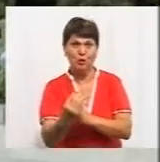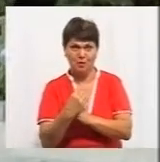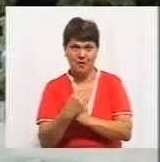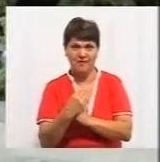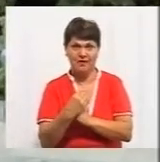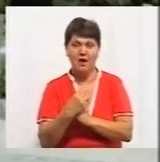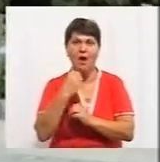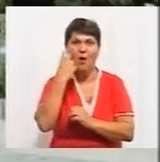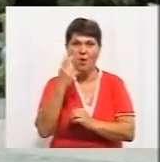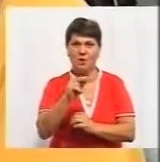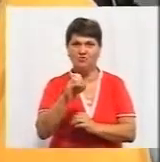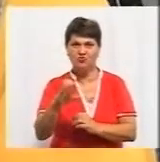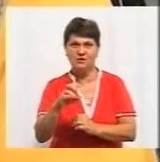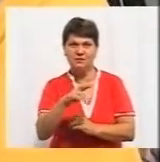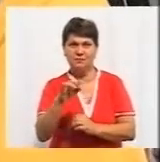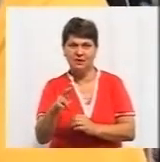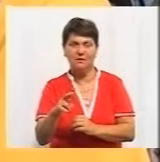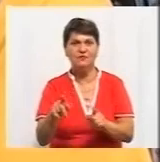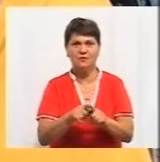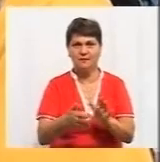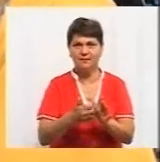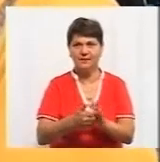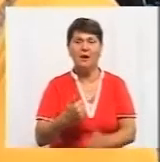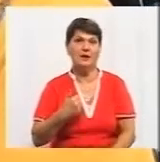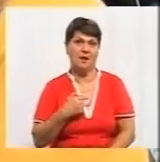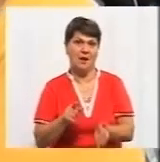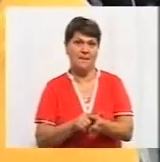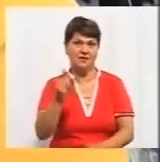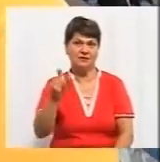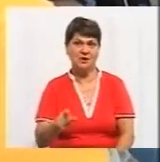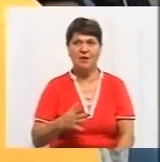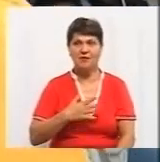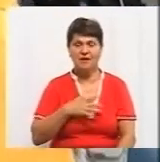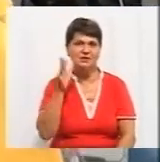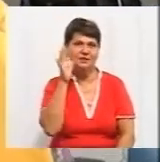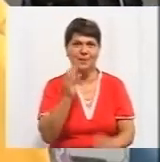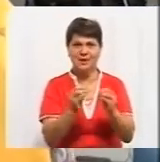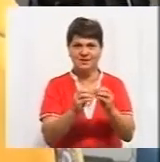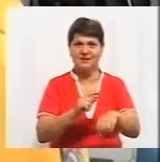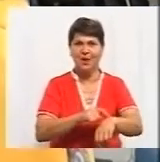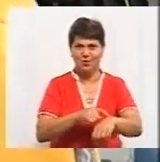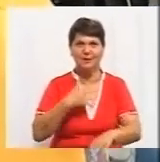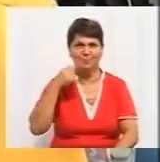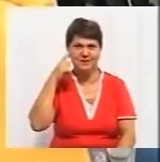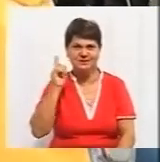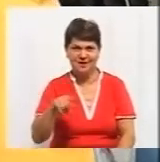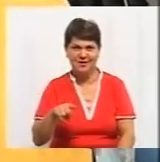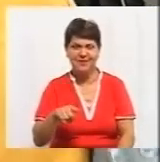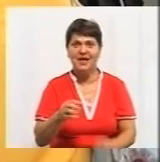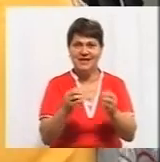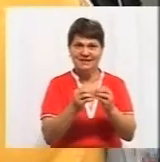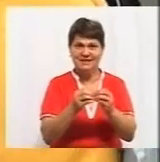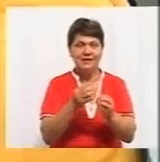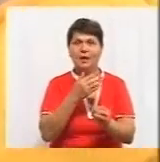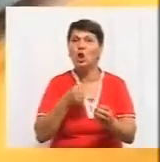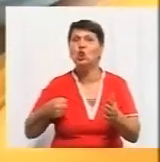час пік, але все рівно його не вистачає. Ми пенсіонери, я пенсіонерка. Наше время з 10 годин, ми знаємо, що до 10 годин ми не